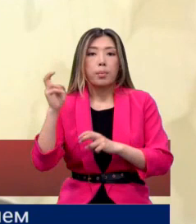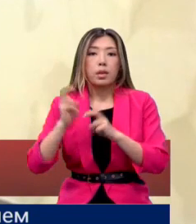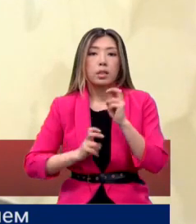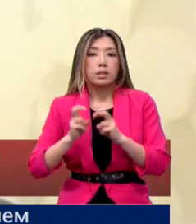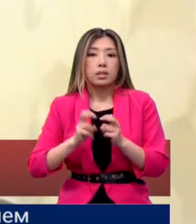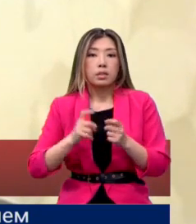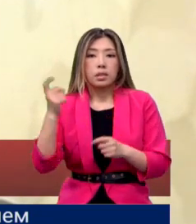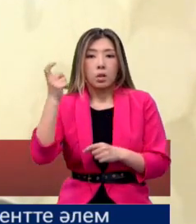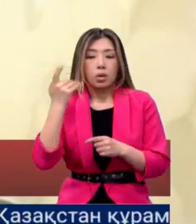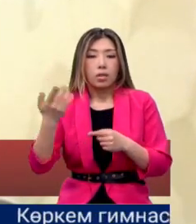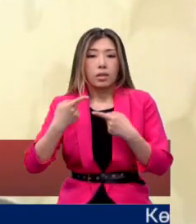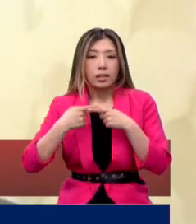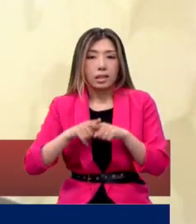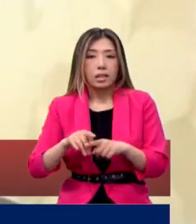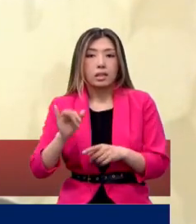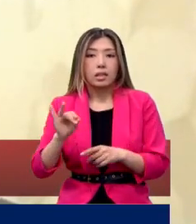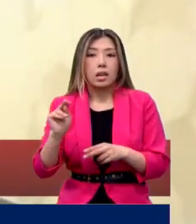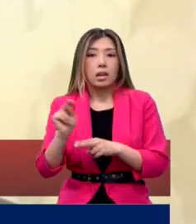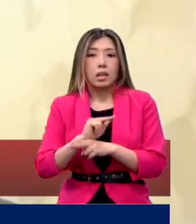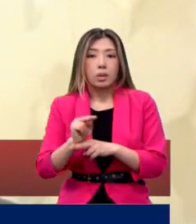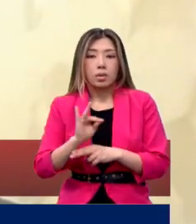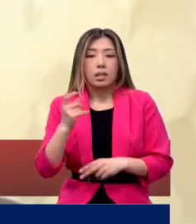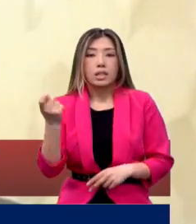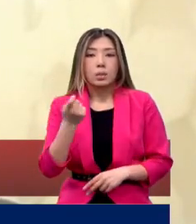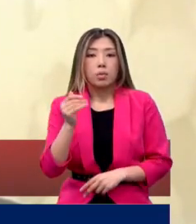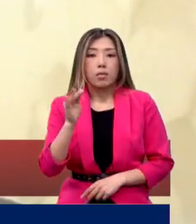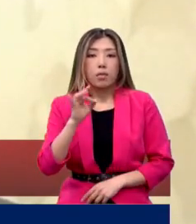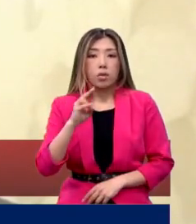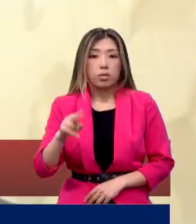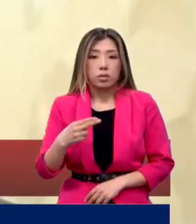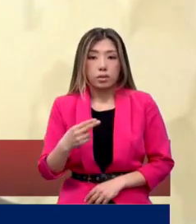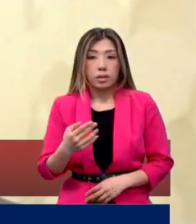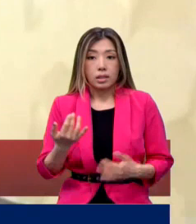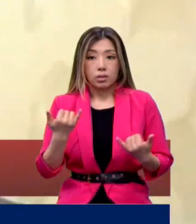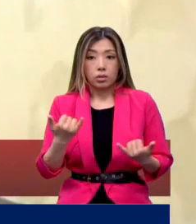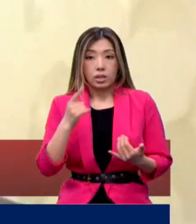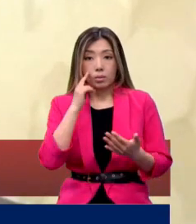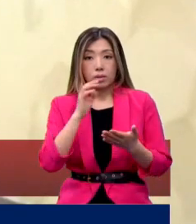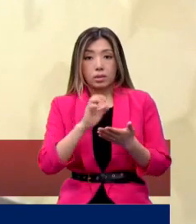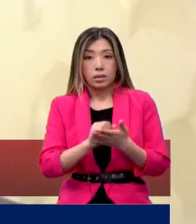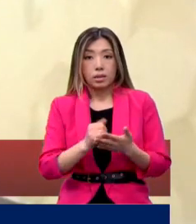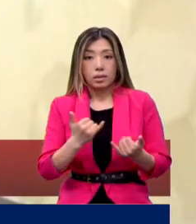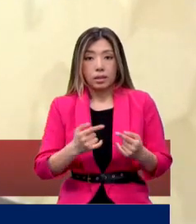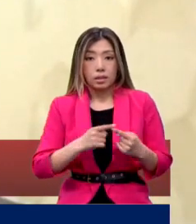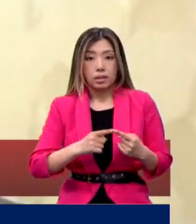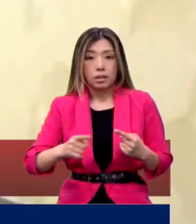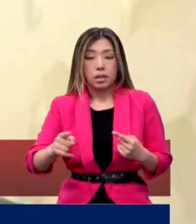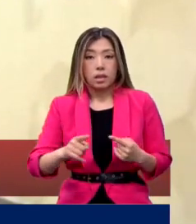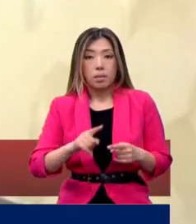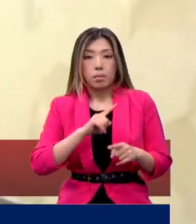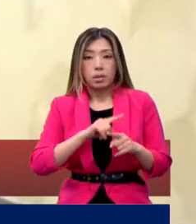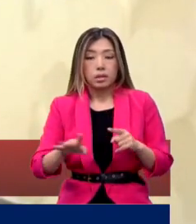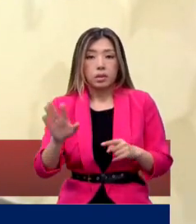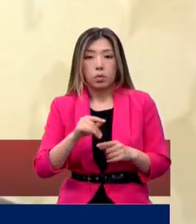смежной сельхозтехники, ремонта ее и семенного фонда. И как мы видим на текущей динамике, у нас резко